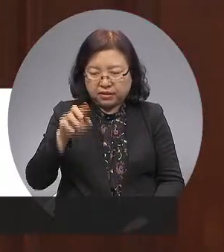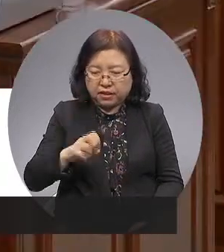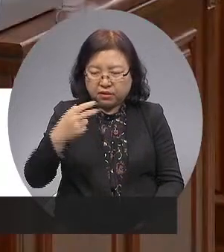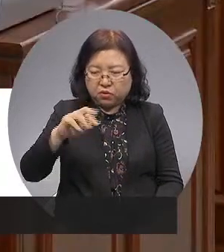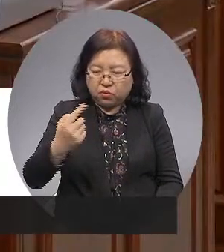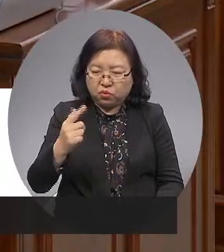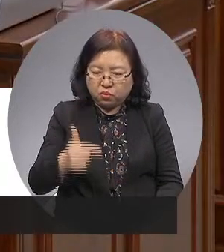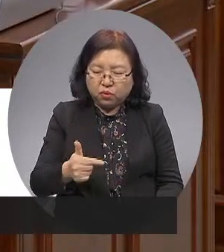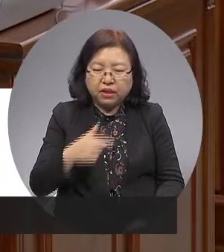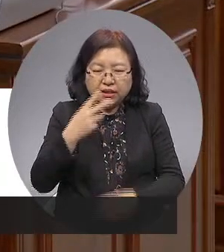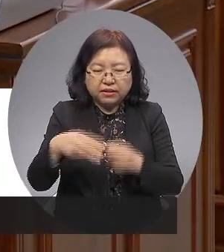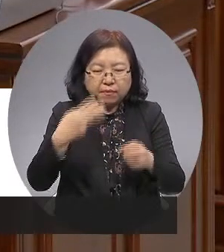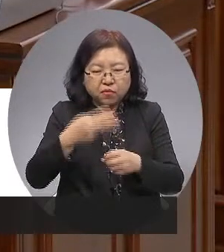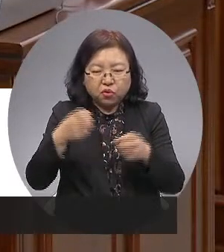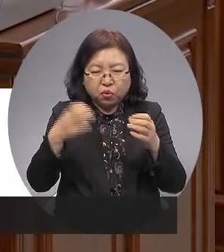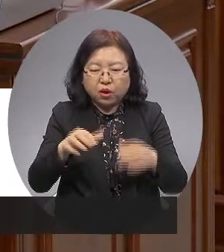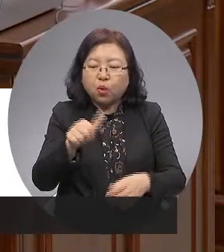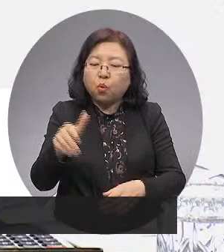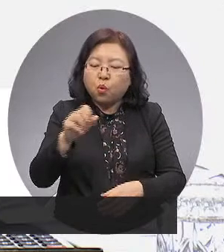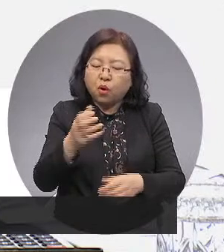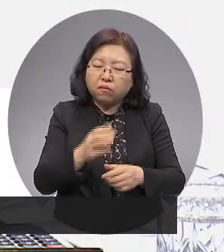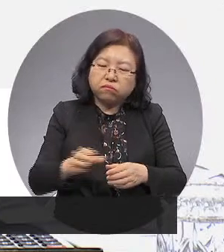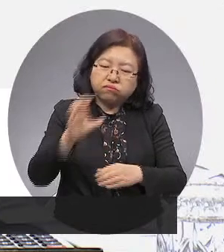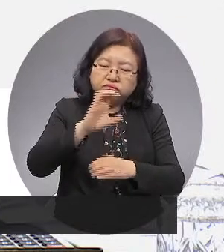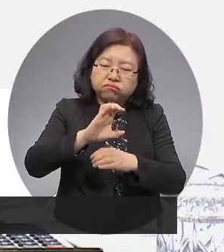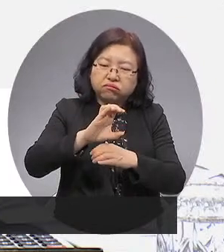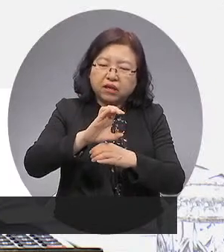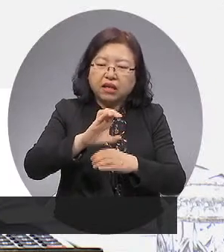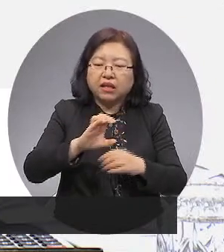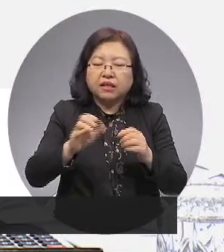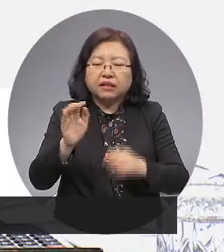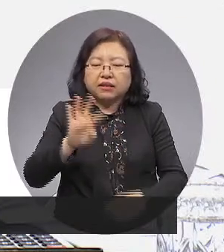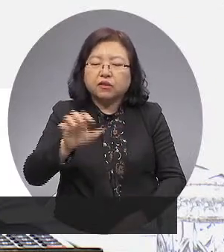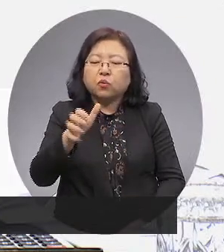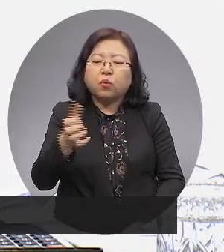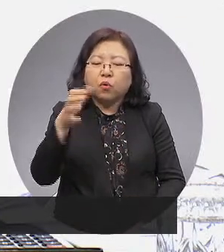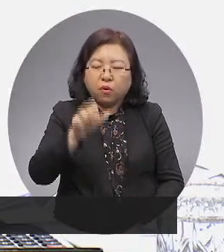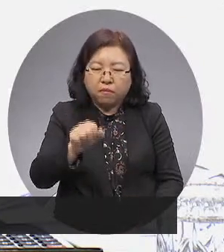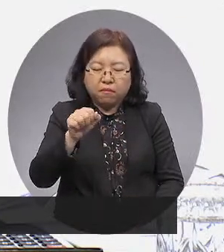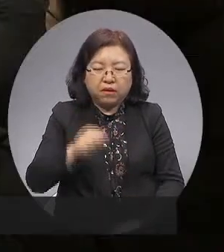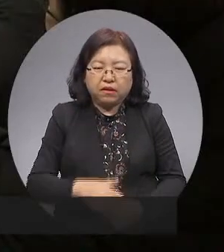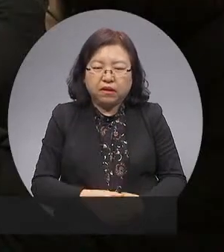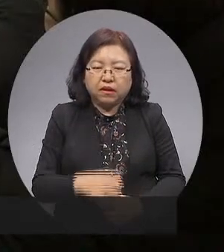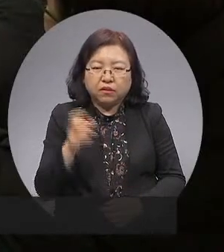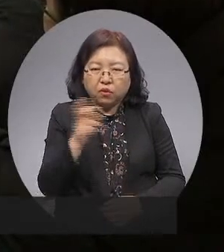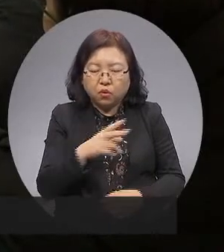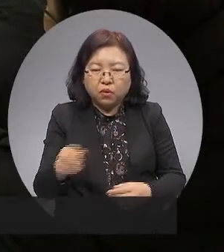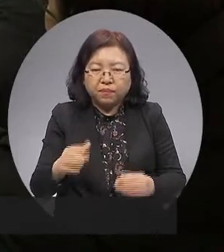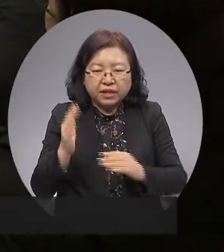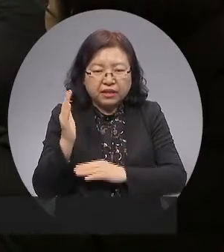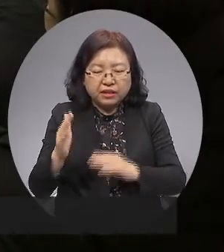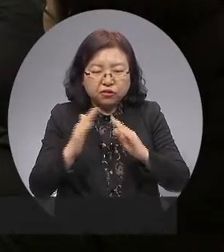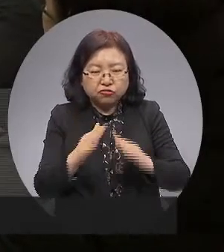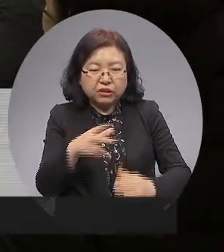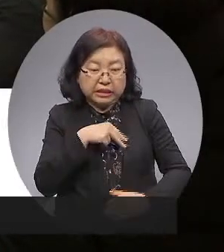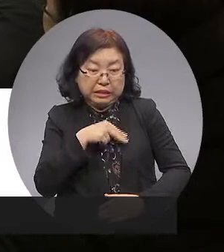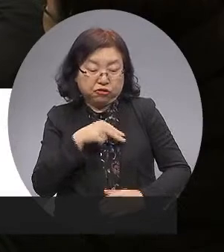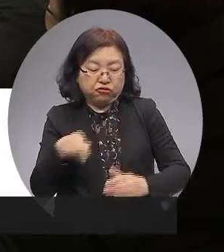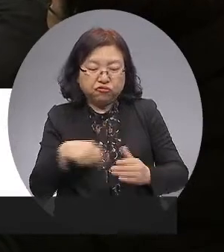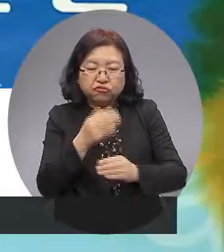의원으로 3년 새 5억여 원 증가해 45억 1천여만 원을 기록했고, 시군 기초의원